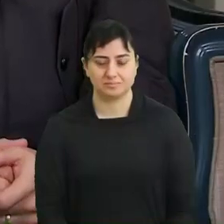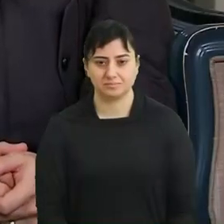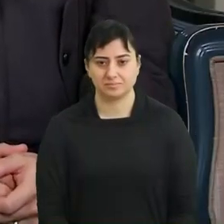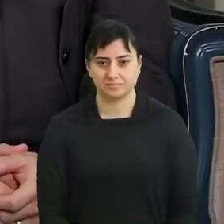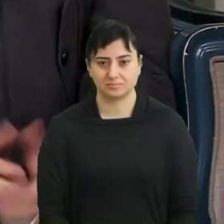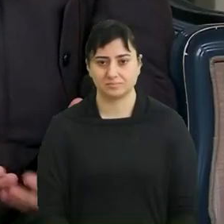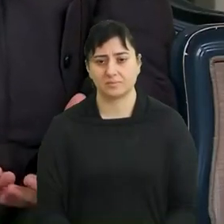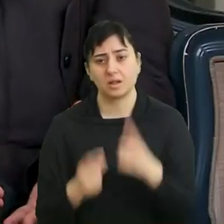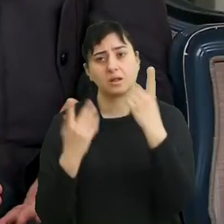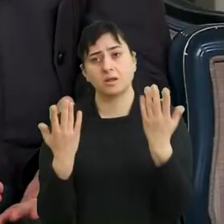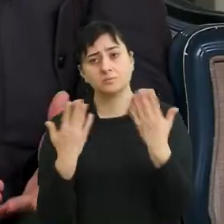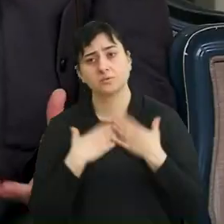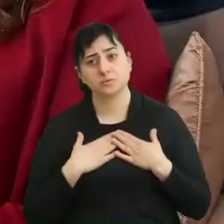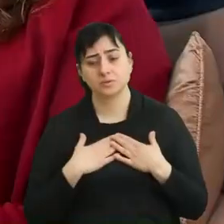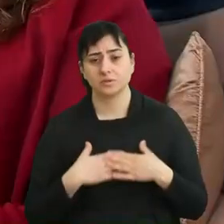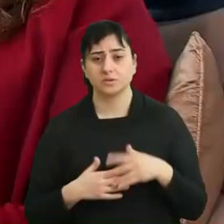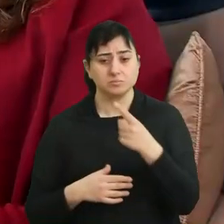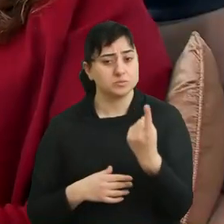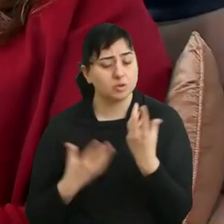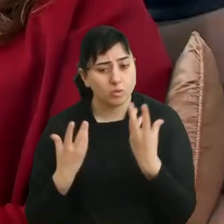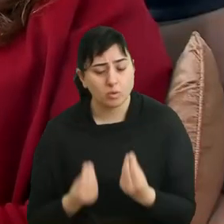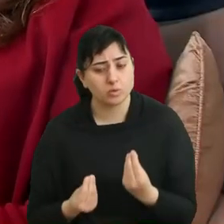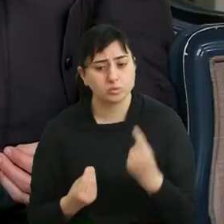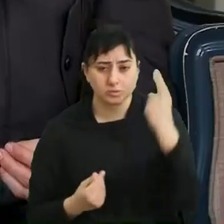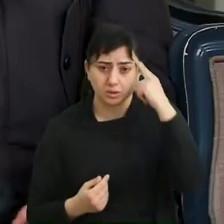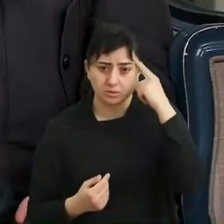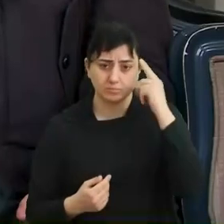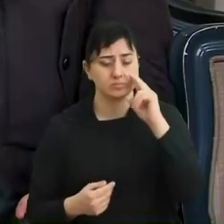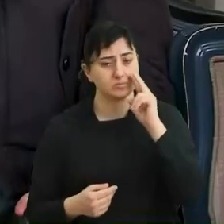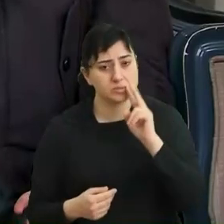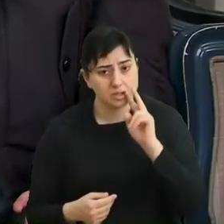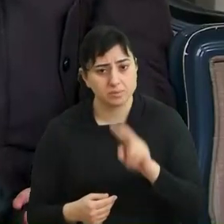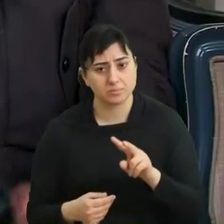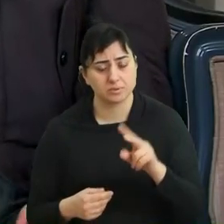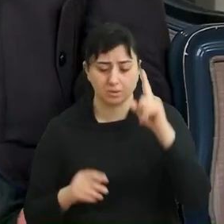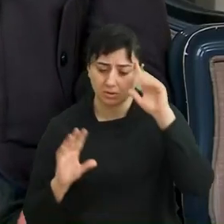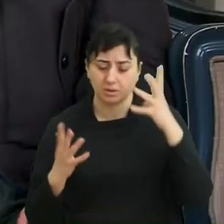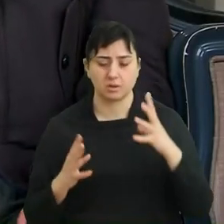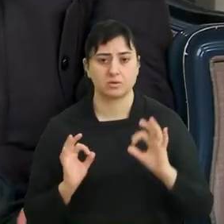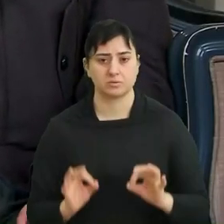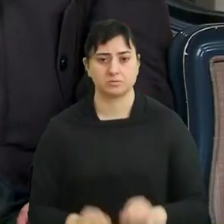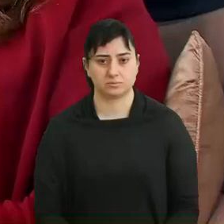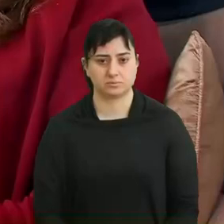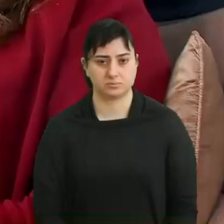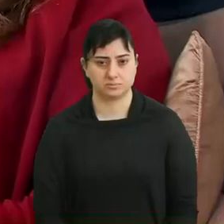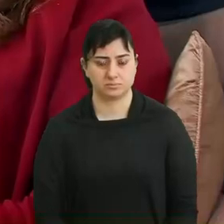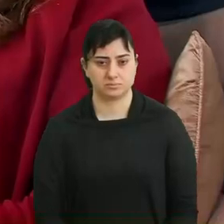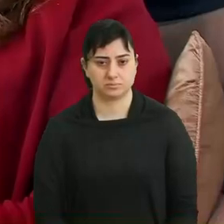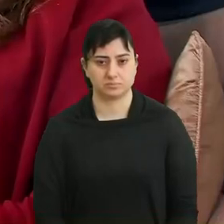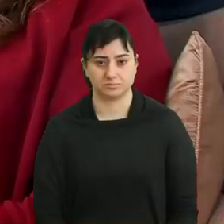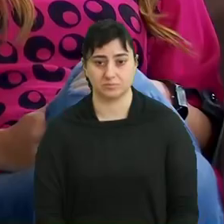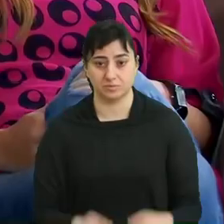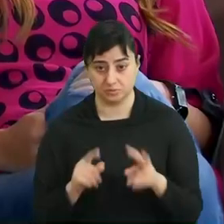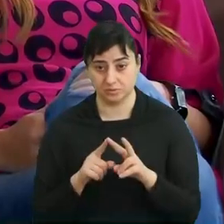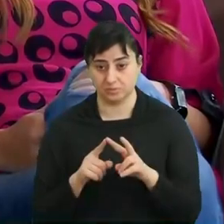Yani Allah'ım sana şükürler olsun. Yani size bir şey oldu diye yemin ediyorum aklımı kaybediyordum ya. Yalnız